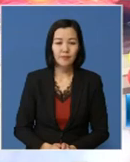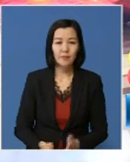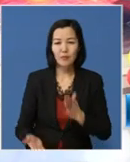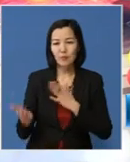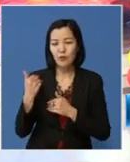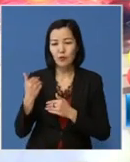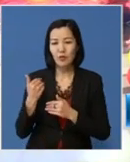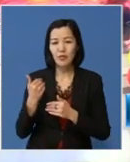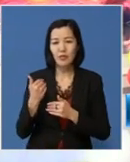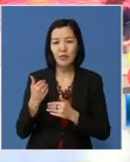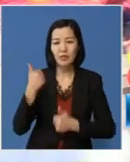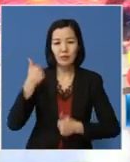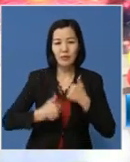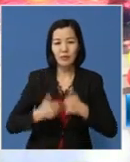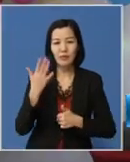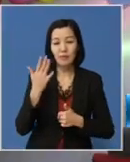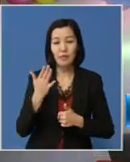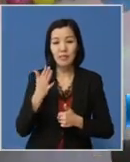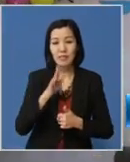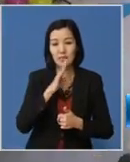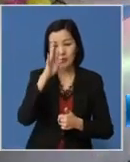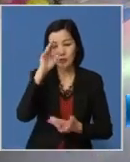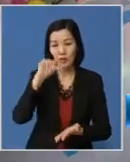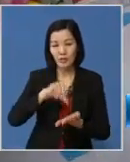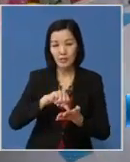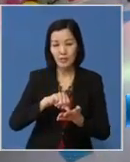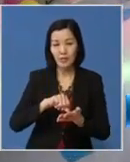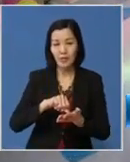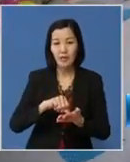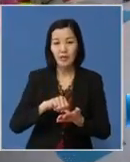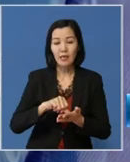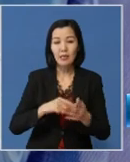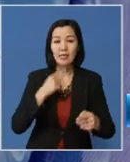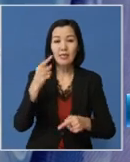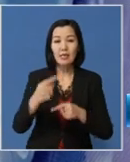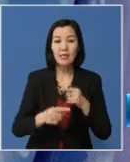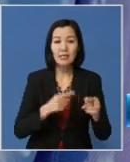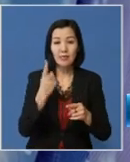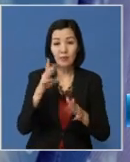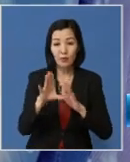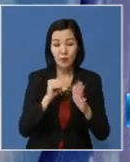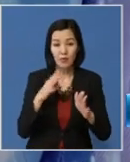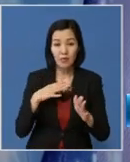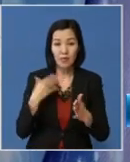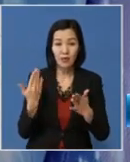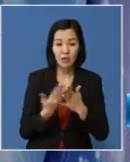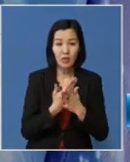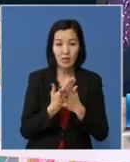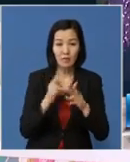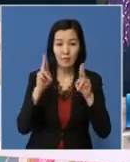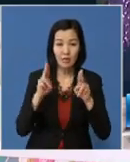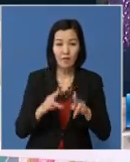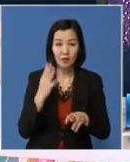Бұрынғы бағдарламаның бір санында 5 өнерпаз ән жарыстырып, соңында біреуі ғана келесі айналымға өтетін. Ал жаңа Балдәуренде